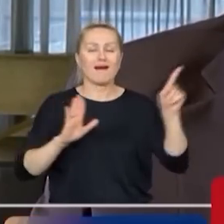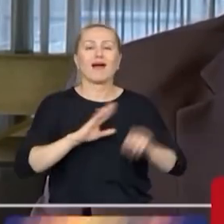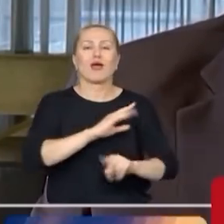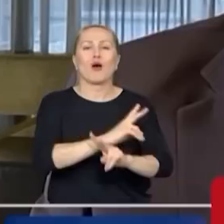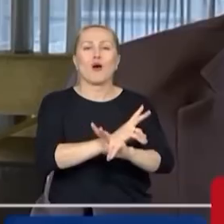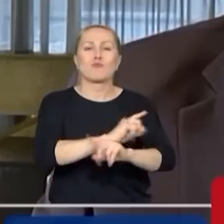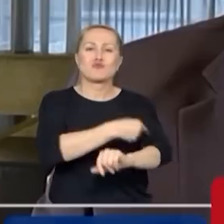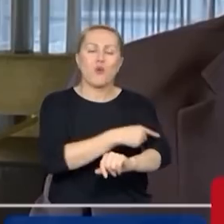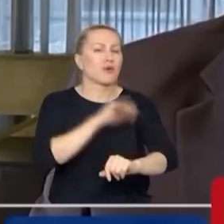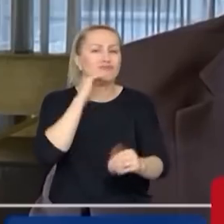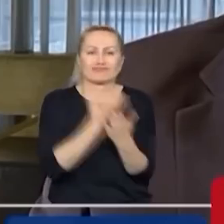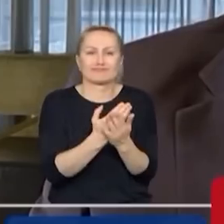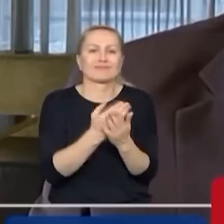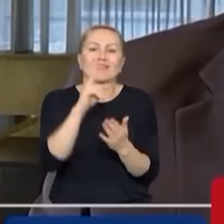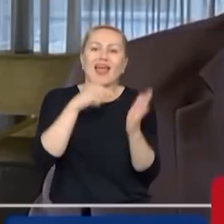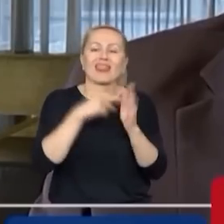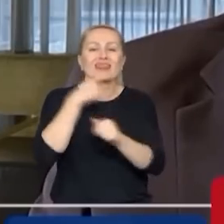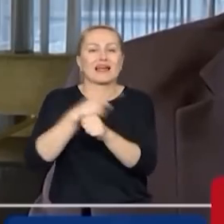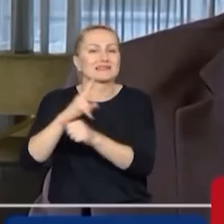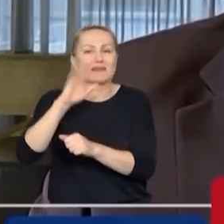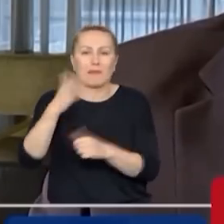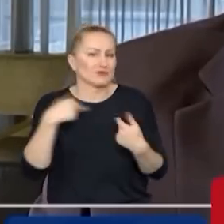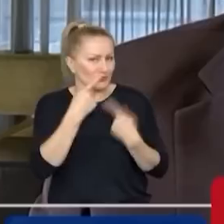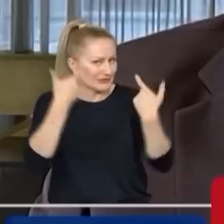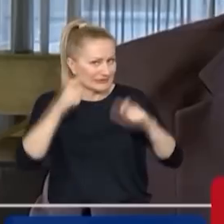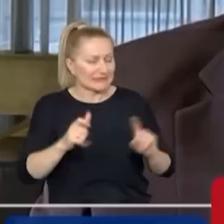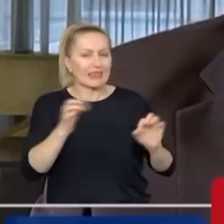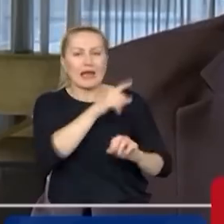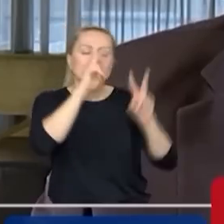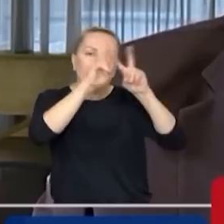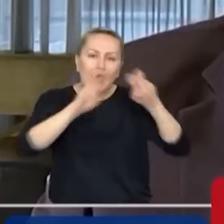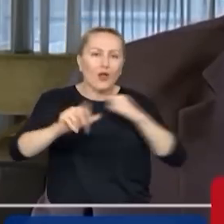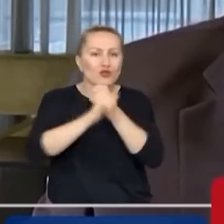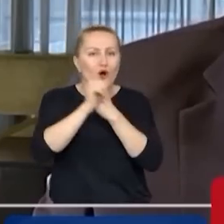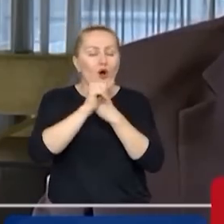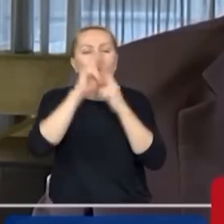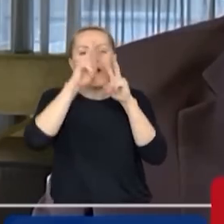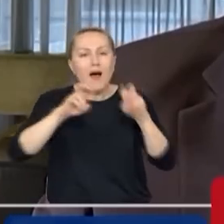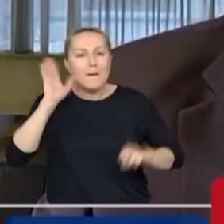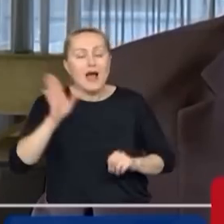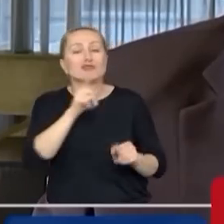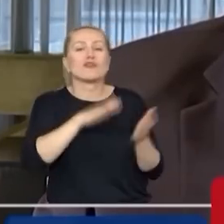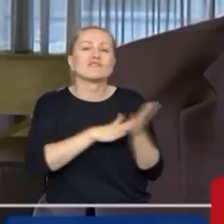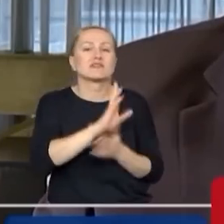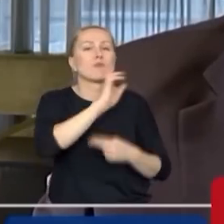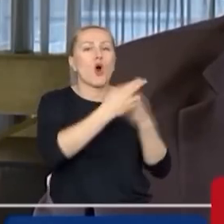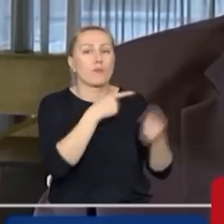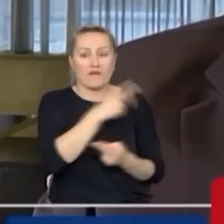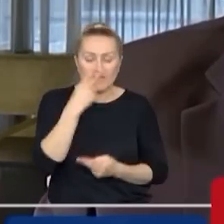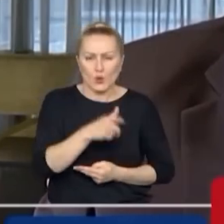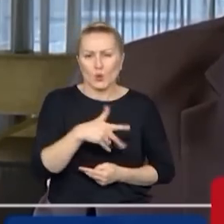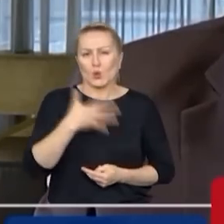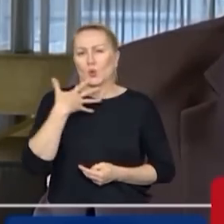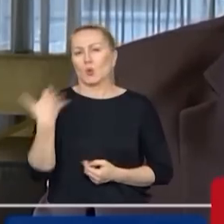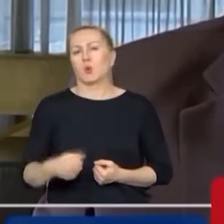oczywiście, kiedy będą podjęte decyzje. Teraz będzie trwała analiza. Wstępnie powiedzieli nam, że to robi wrażenie,